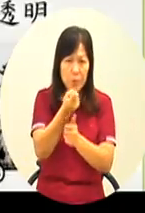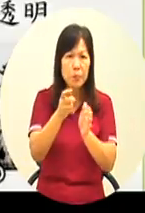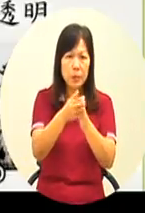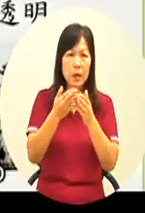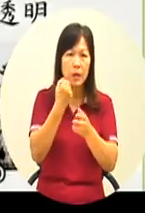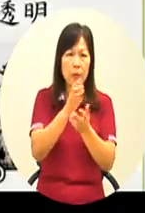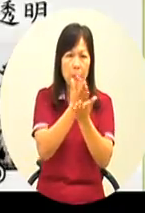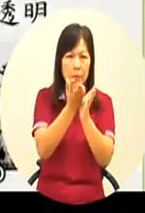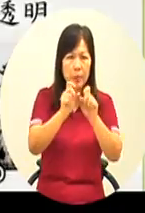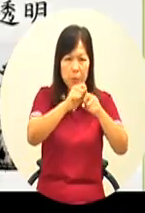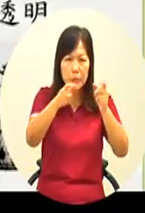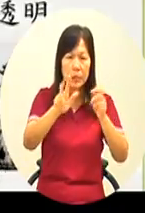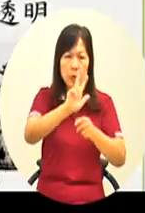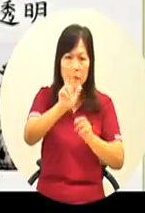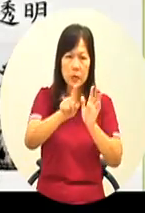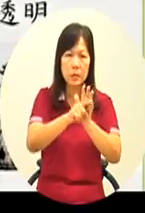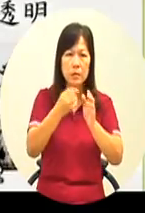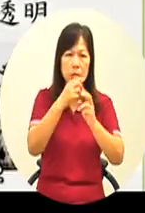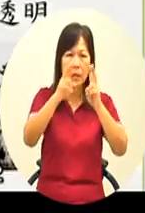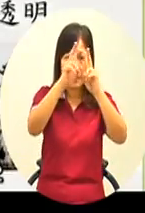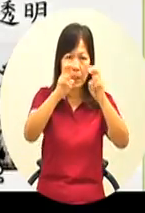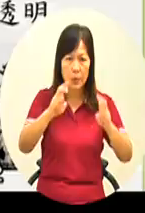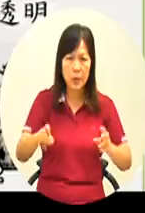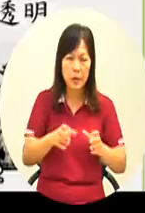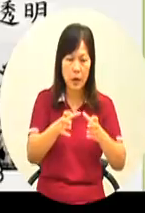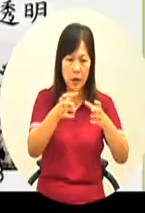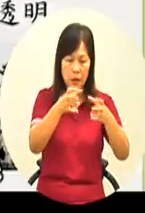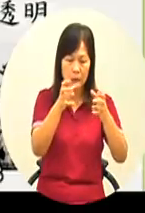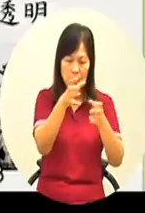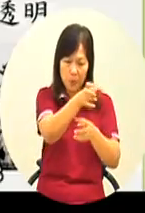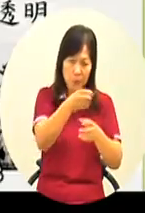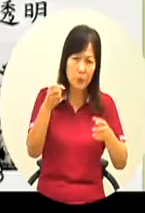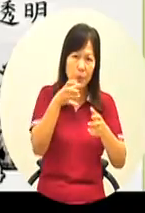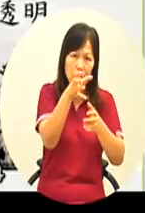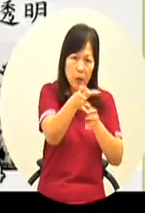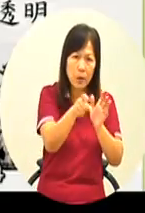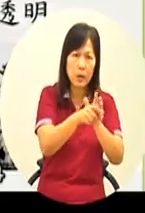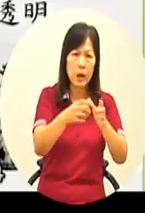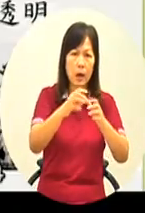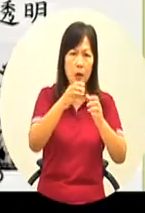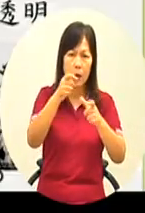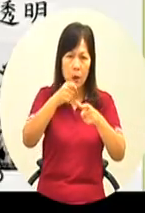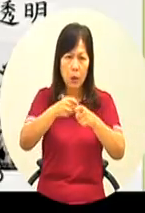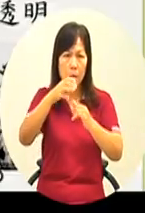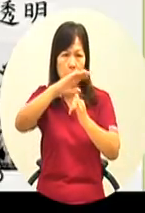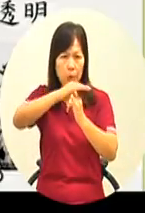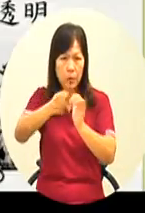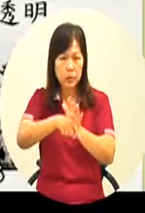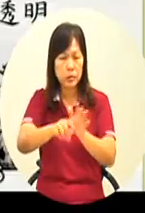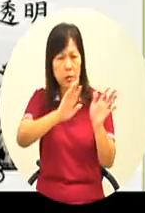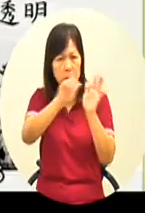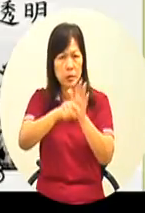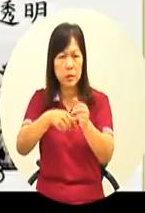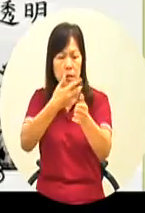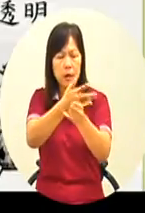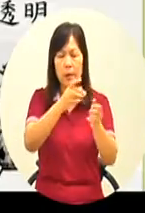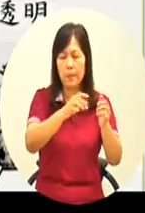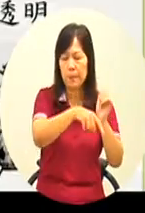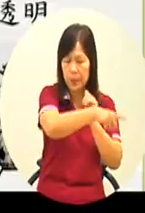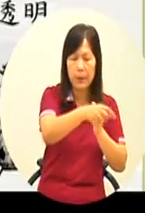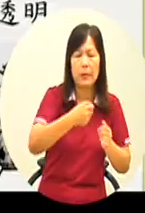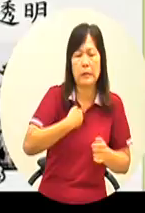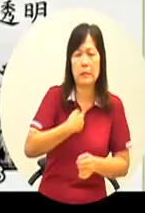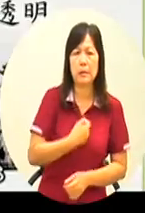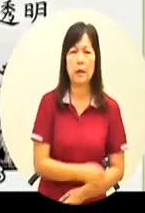以不同颜色标示以每座纳骨塔的塔位、公墓区墓位使用情形的，提供民众公开透明的资